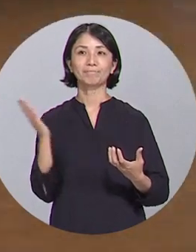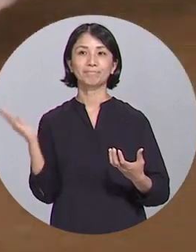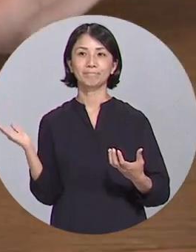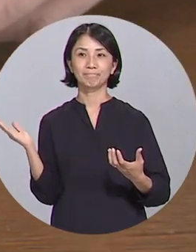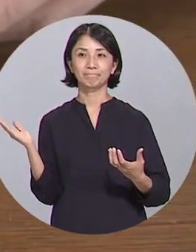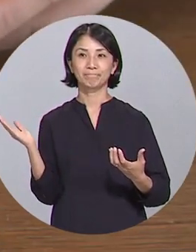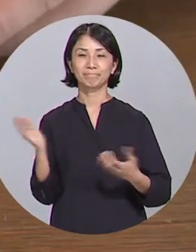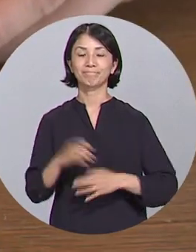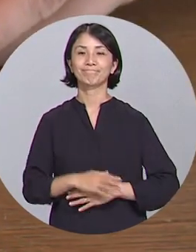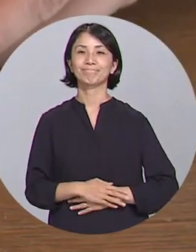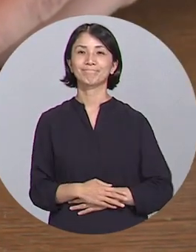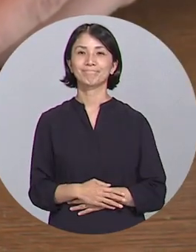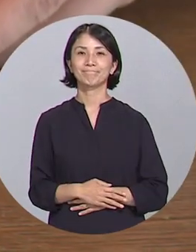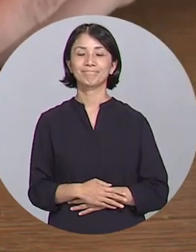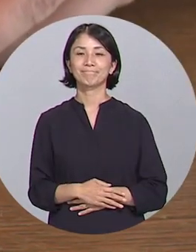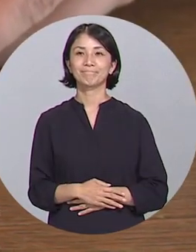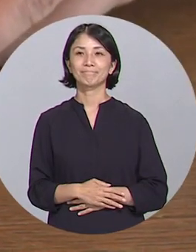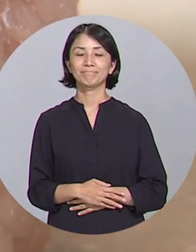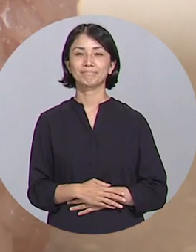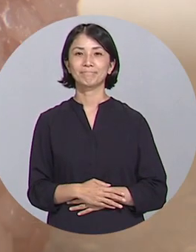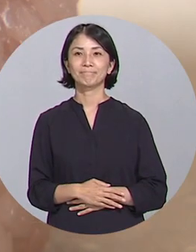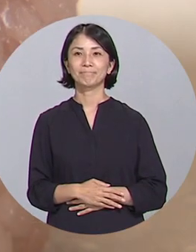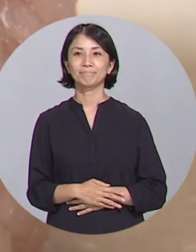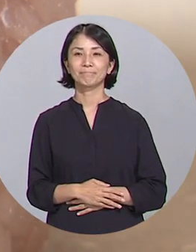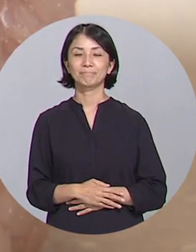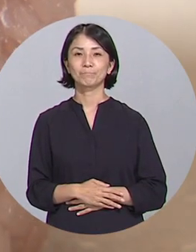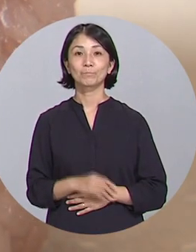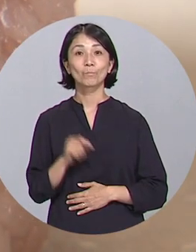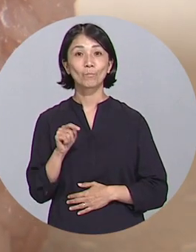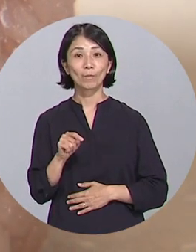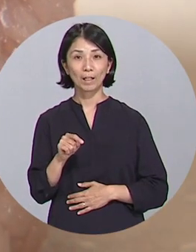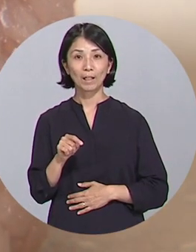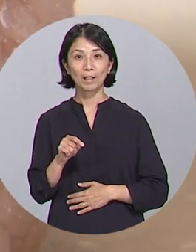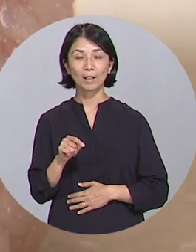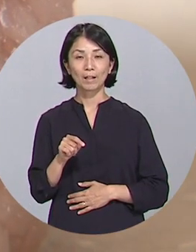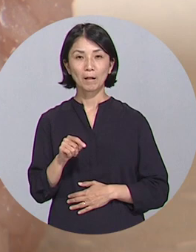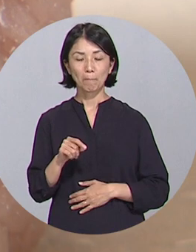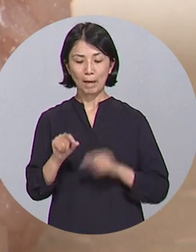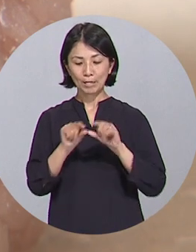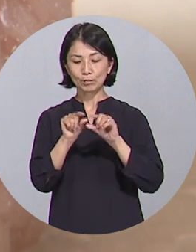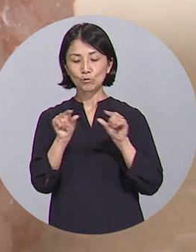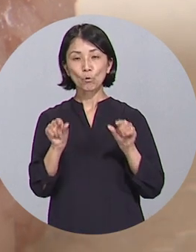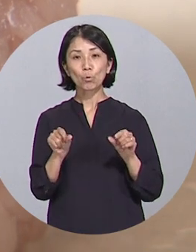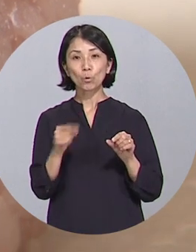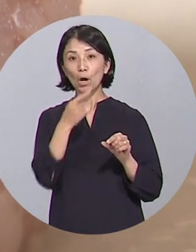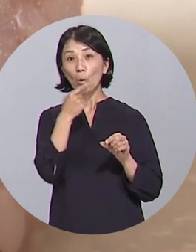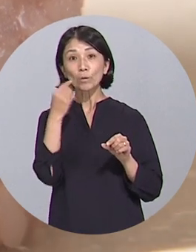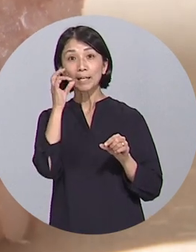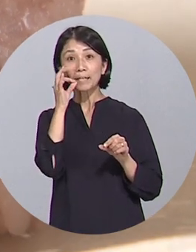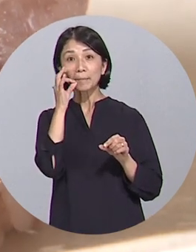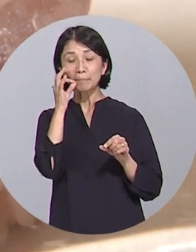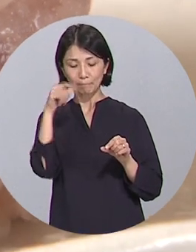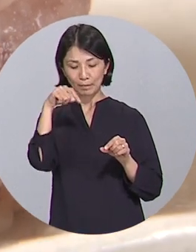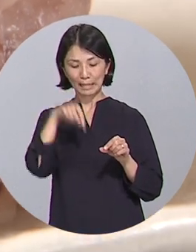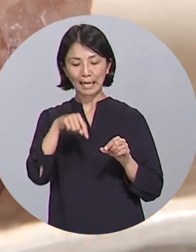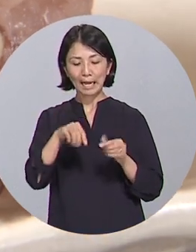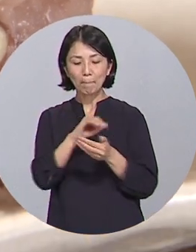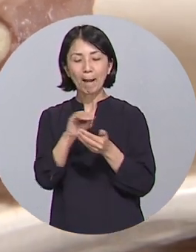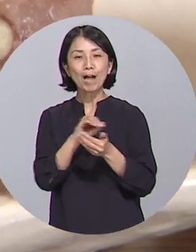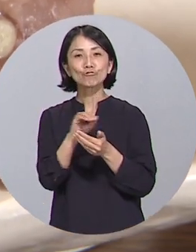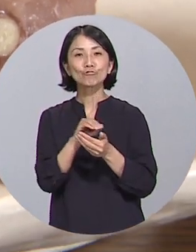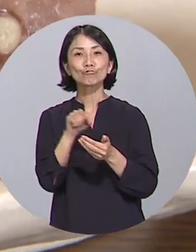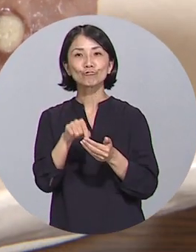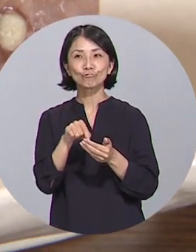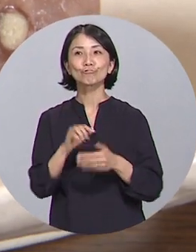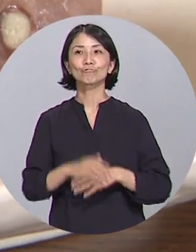。いやー、木村さん、これ赤飯の中にまたおまんじゅうが入ってるみたいな感じなんです